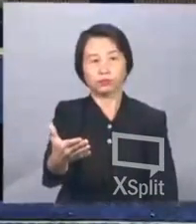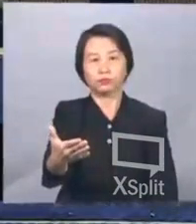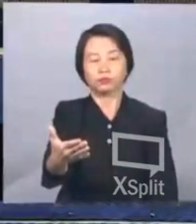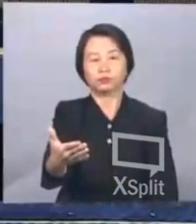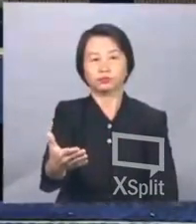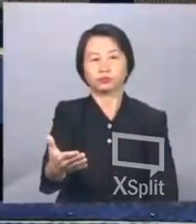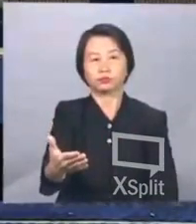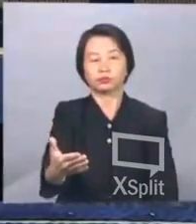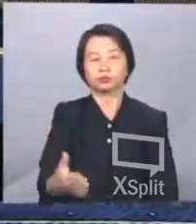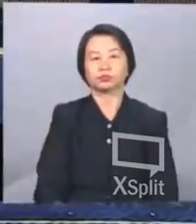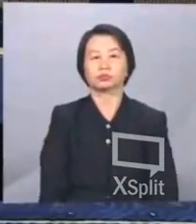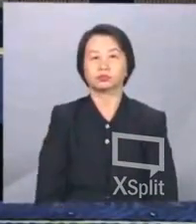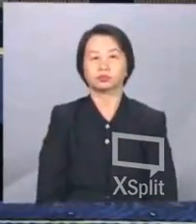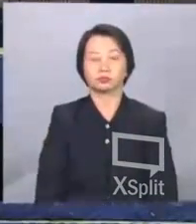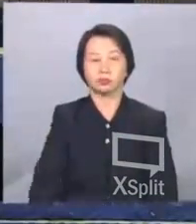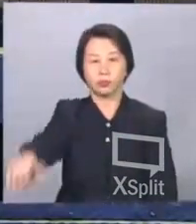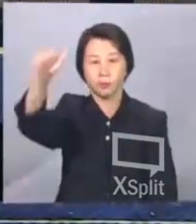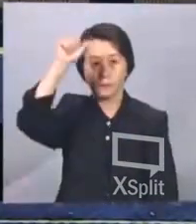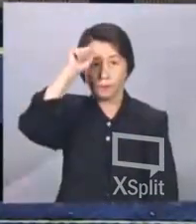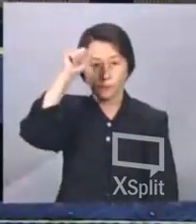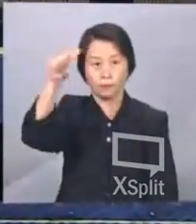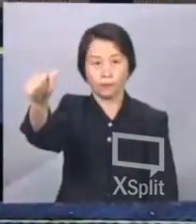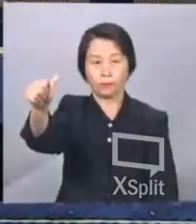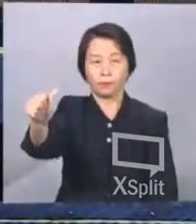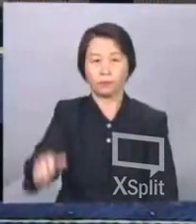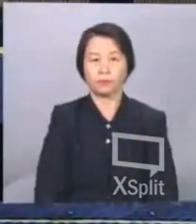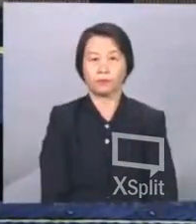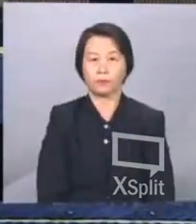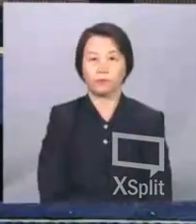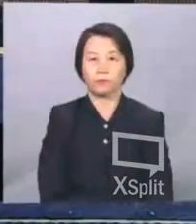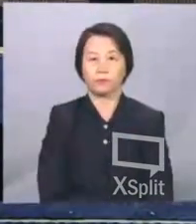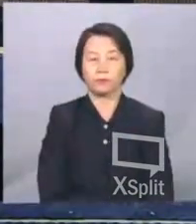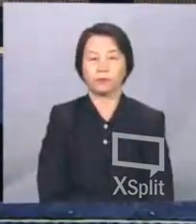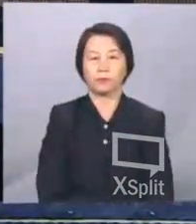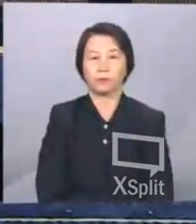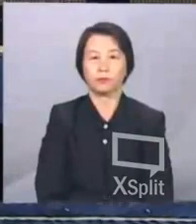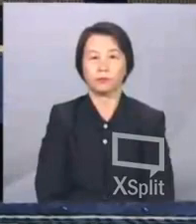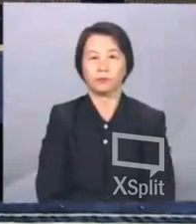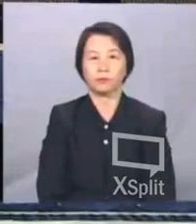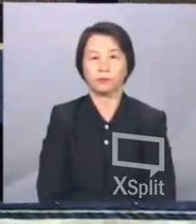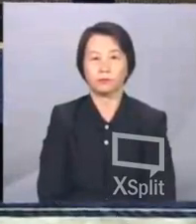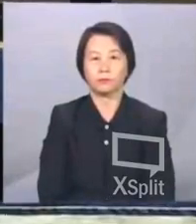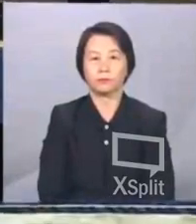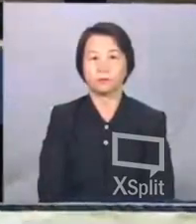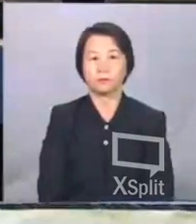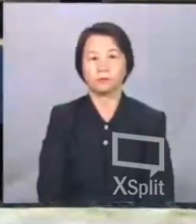lahir Taufiq walhidayah wassalamualaikum warahmatullahi wabarakatuh